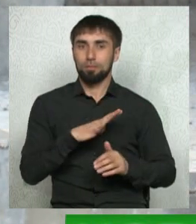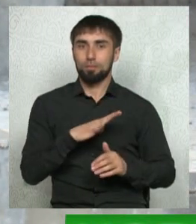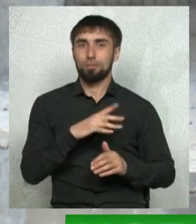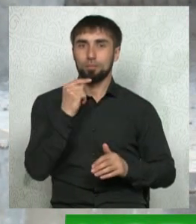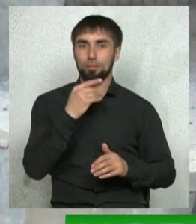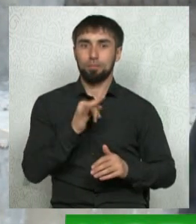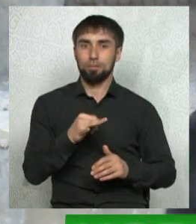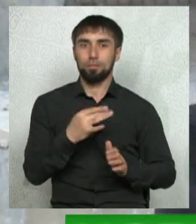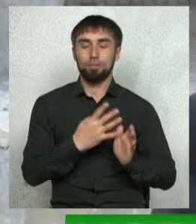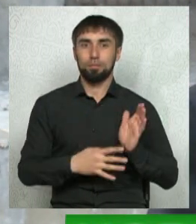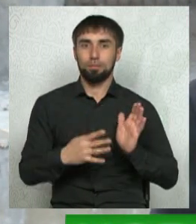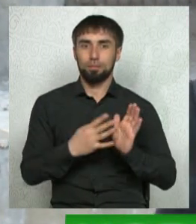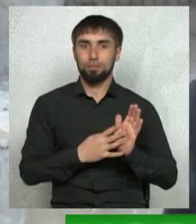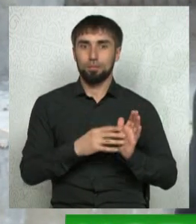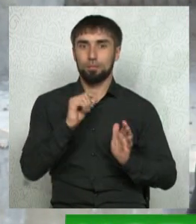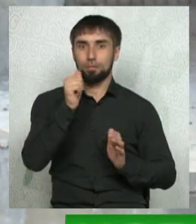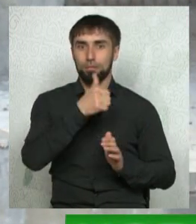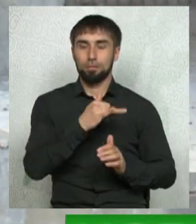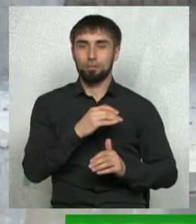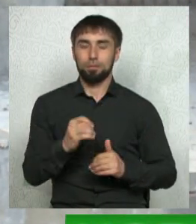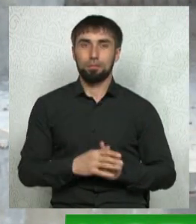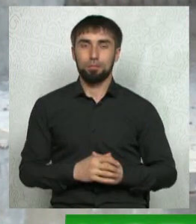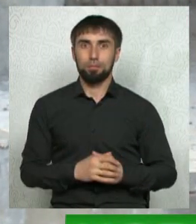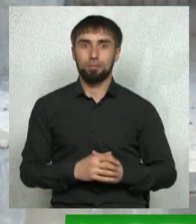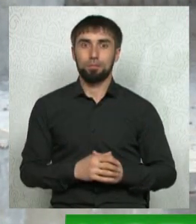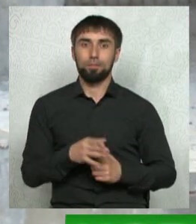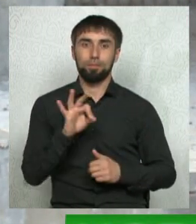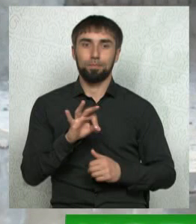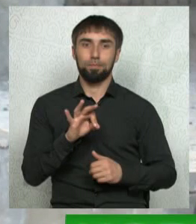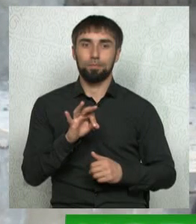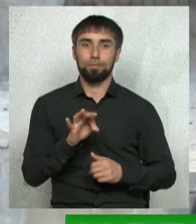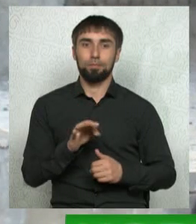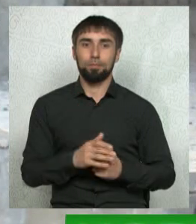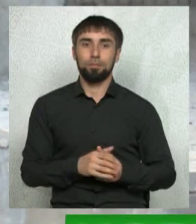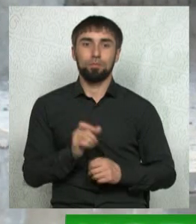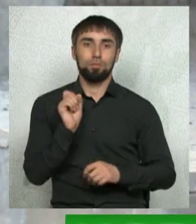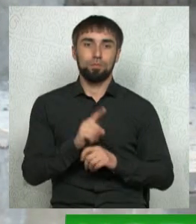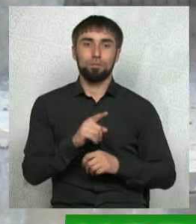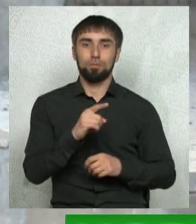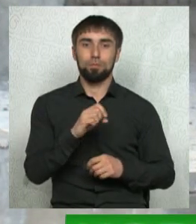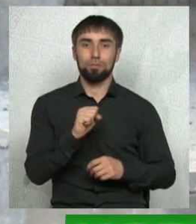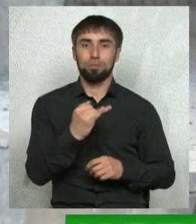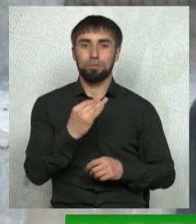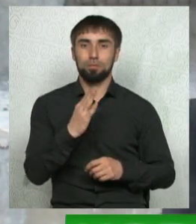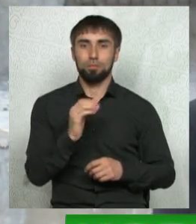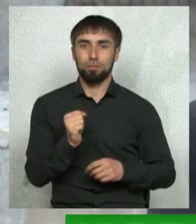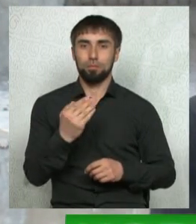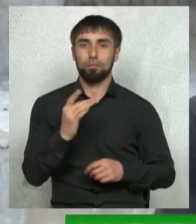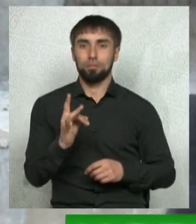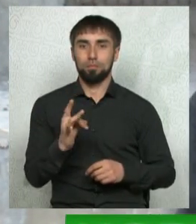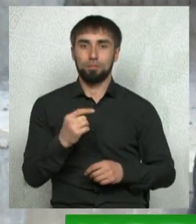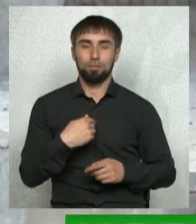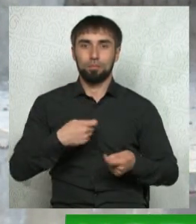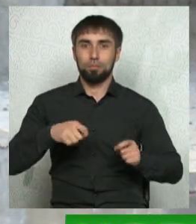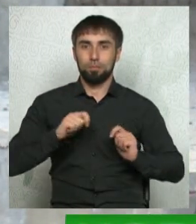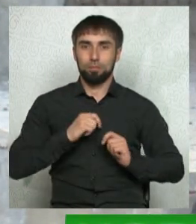И в 99 году уже распоряжением тогда Аушева Руслана нам